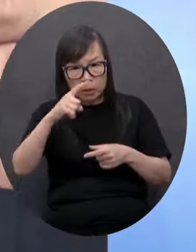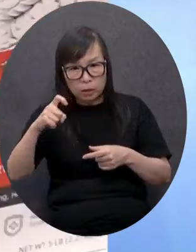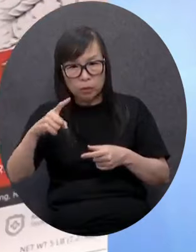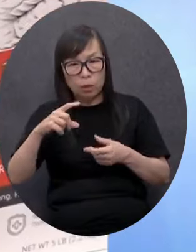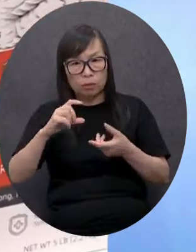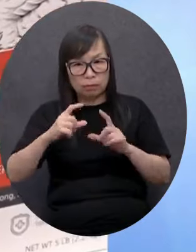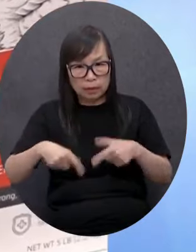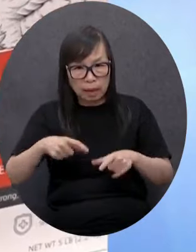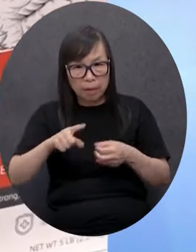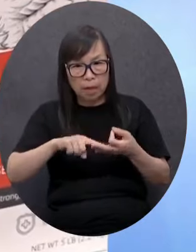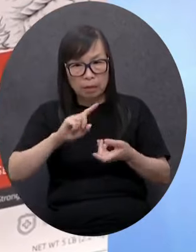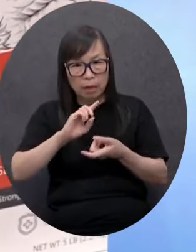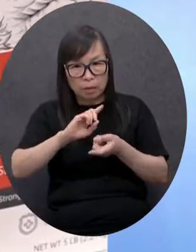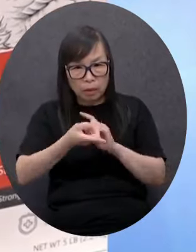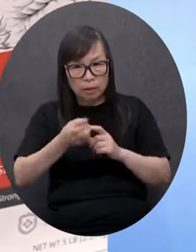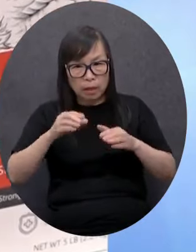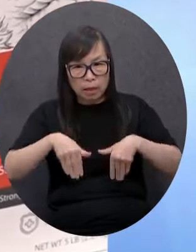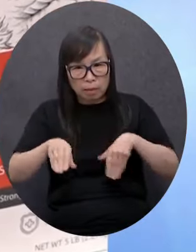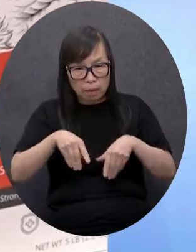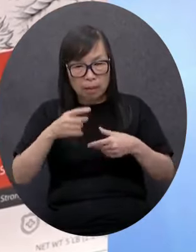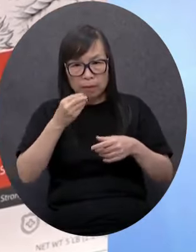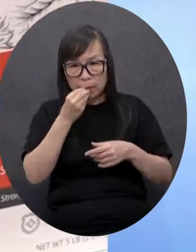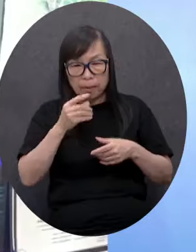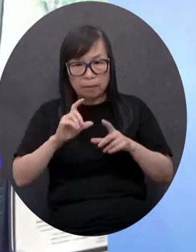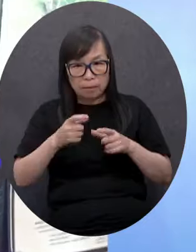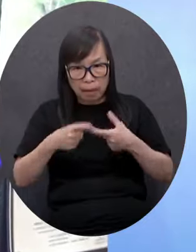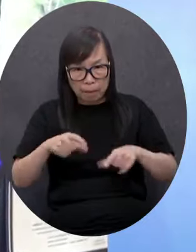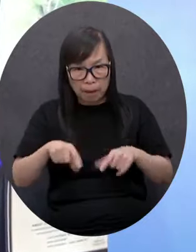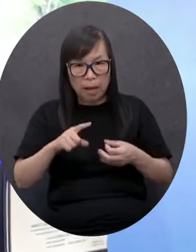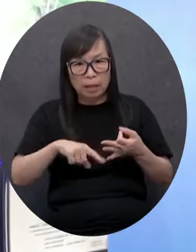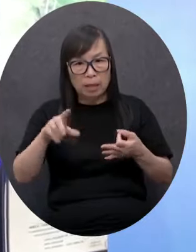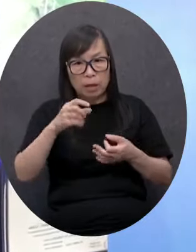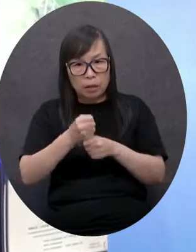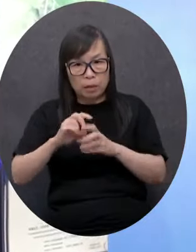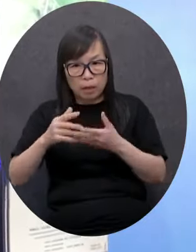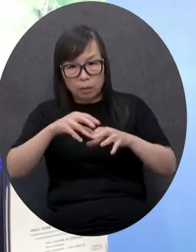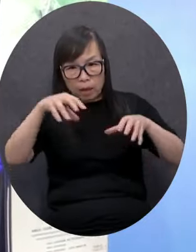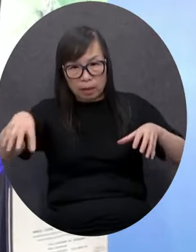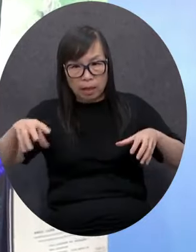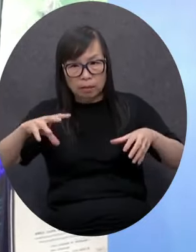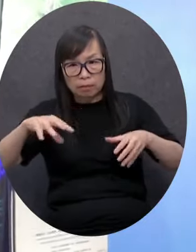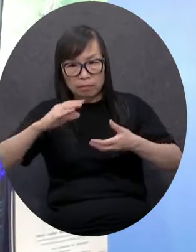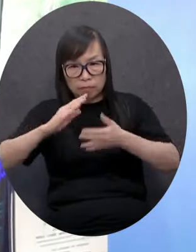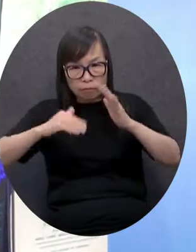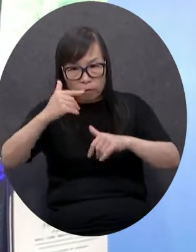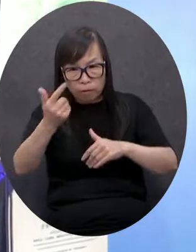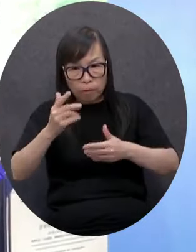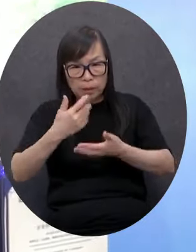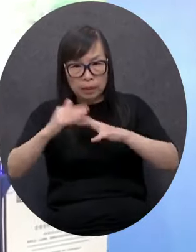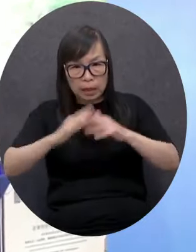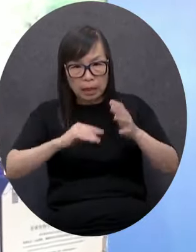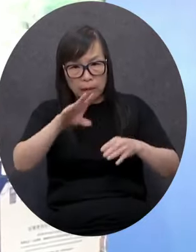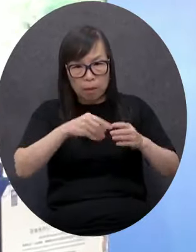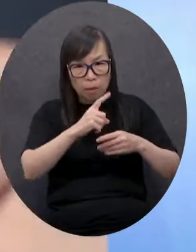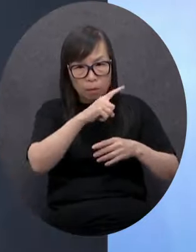新型替代寵物和食品蛋白，他形容業務是跨界別整合多方面的技術，包括昆蟲生